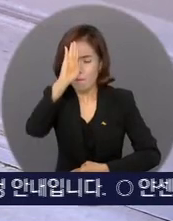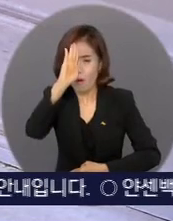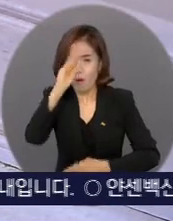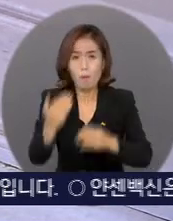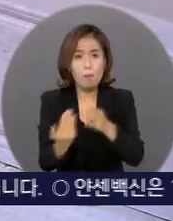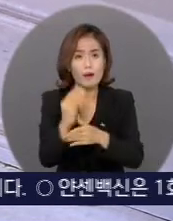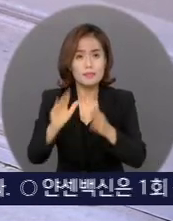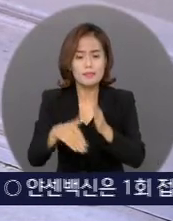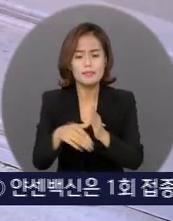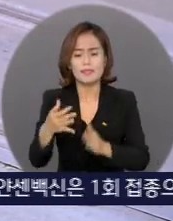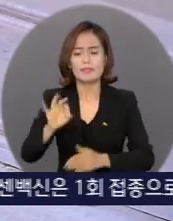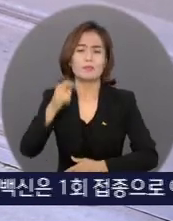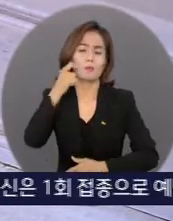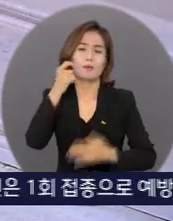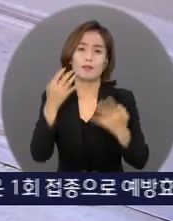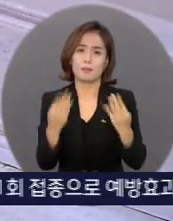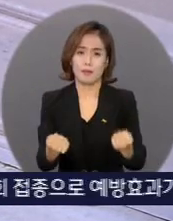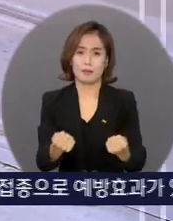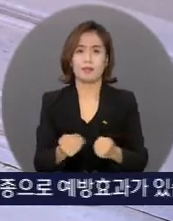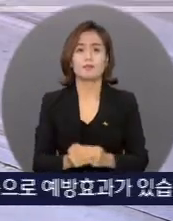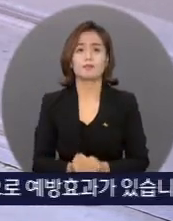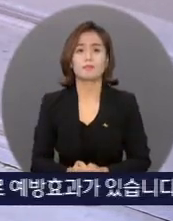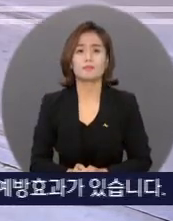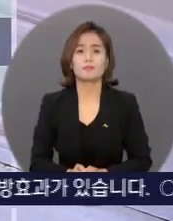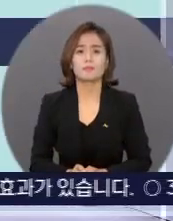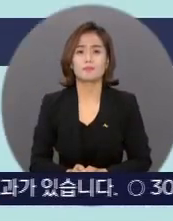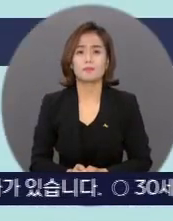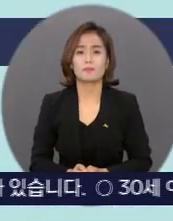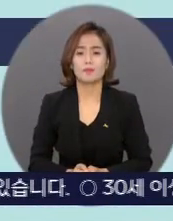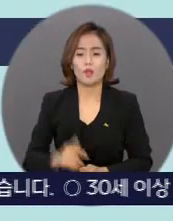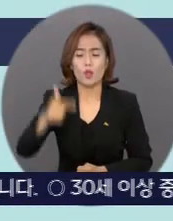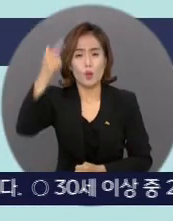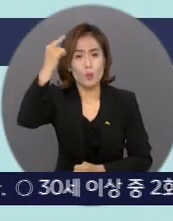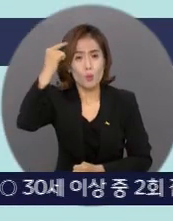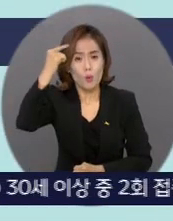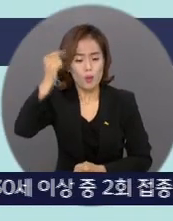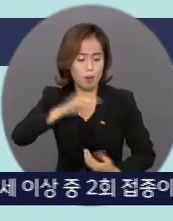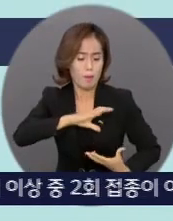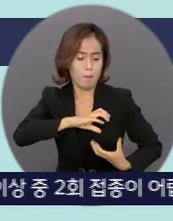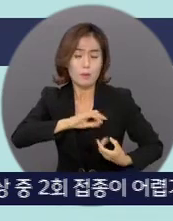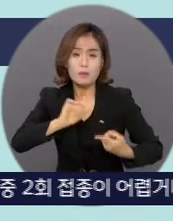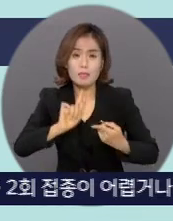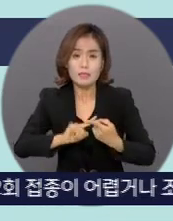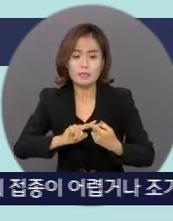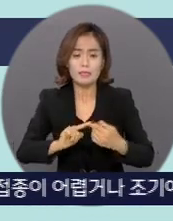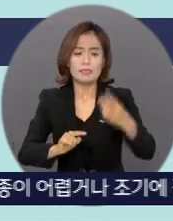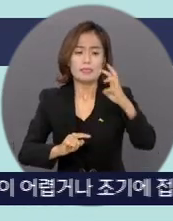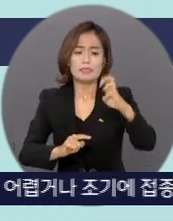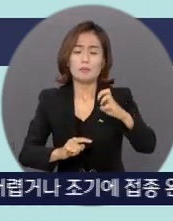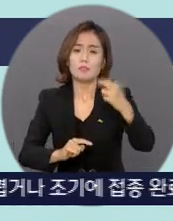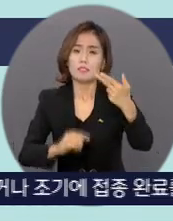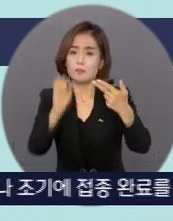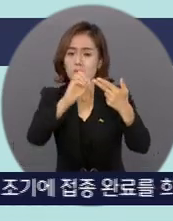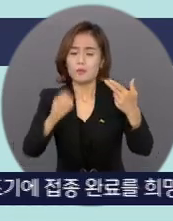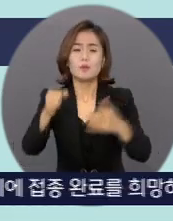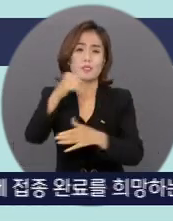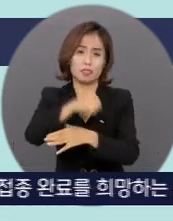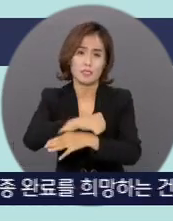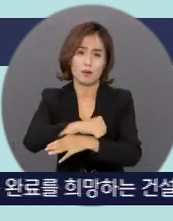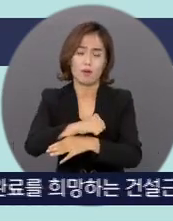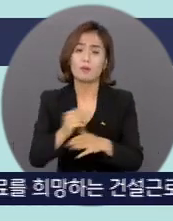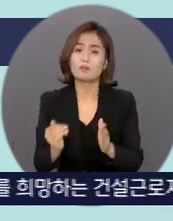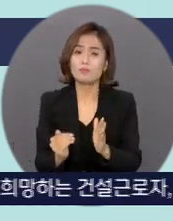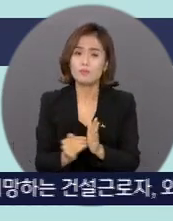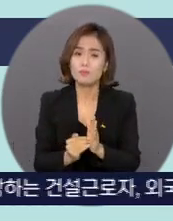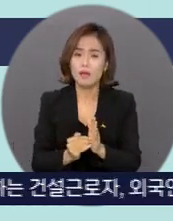경우 인정을 받지 못하는 경우가 많았습니다. 뇌, 심혈관 질환의 경우 37%밖에 승인을 받지